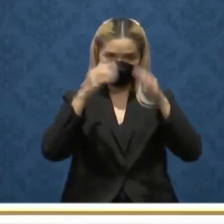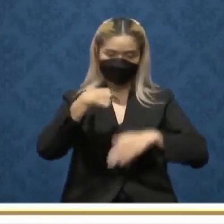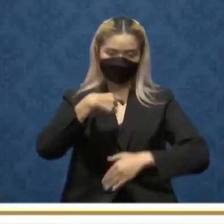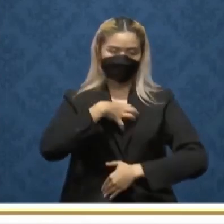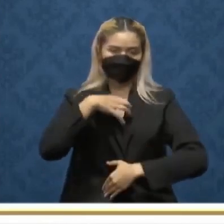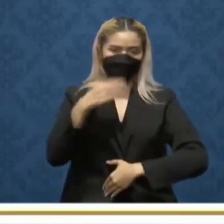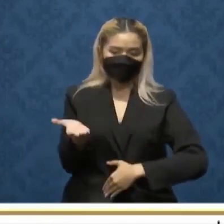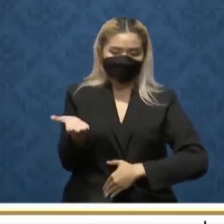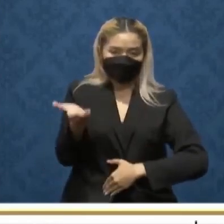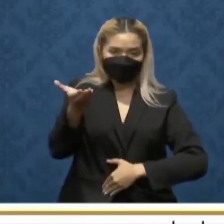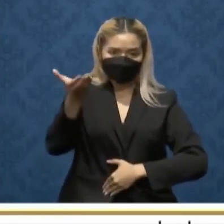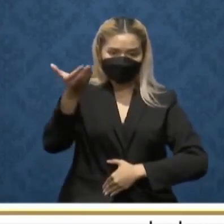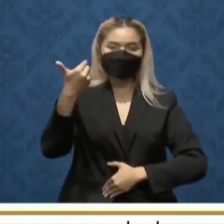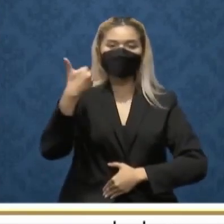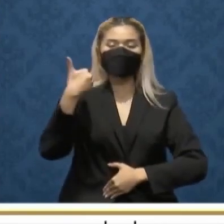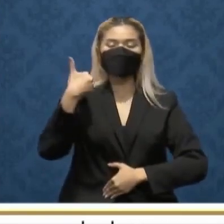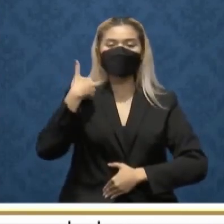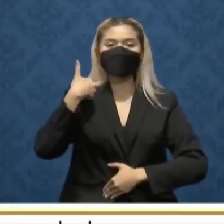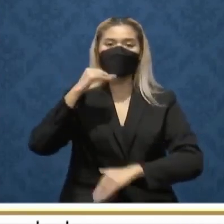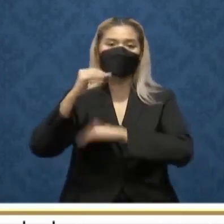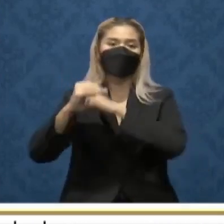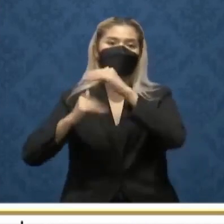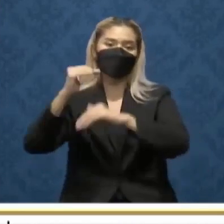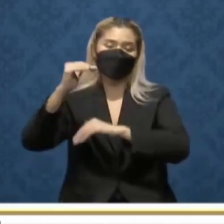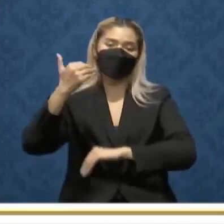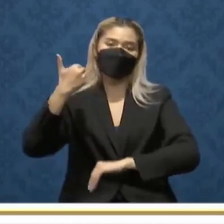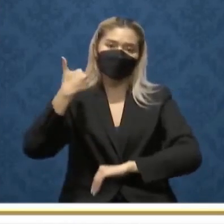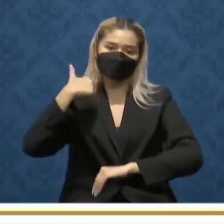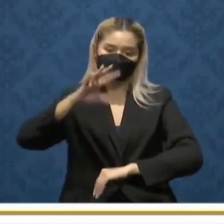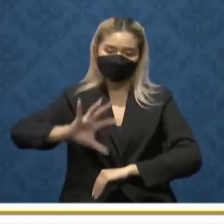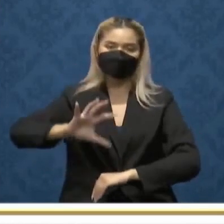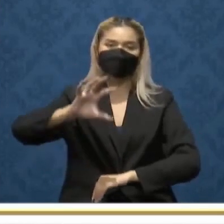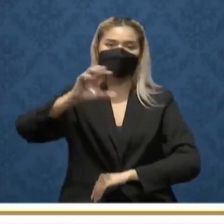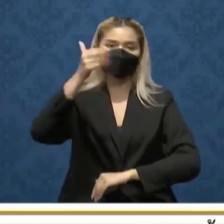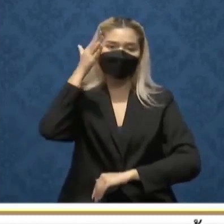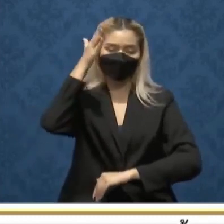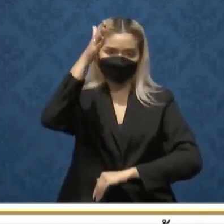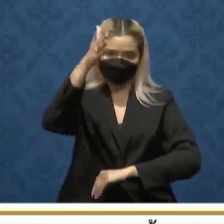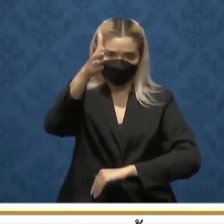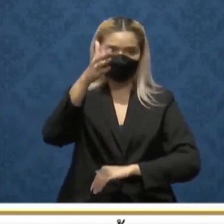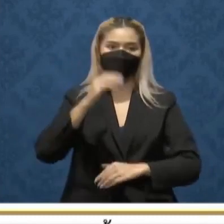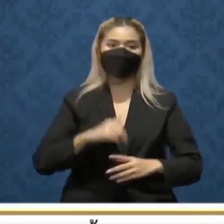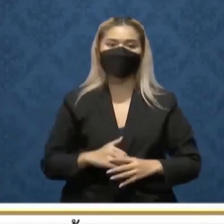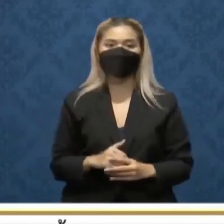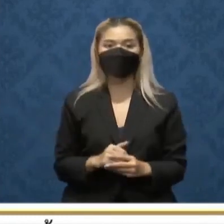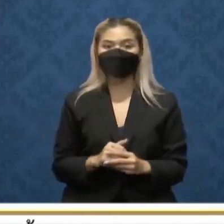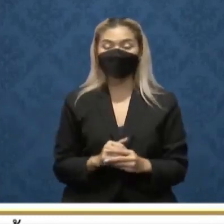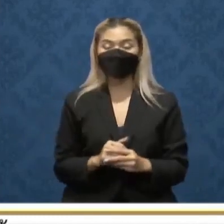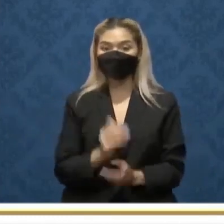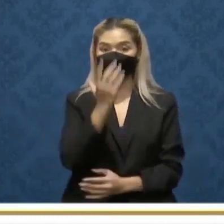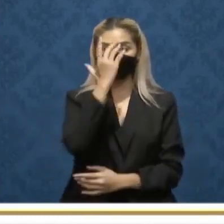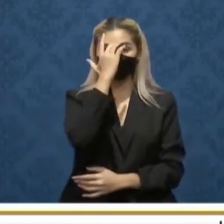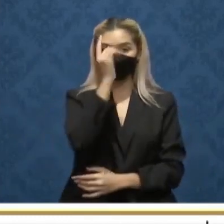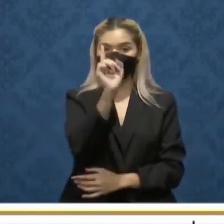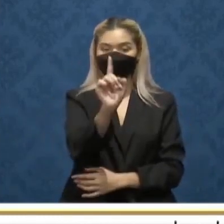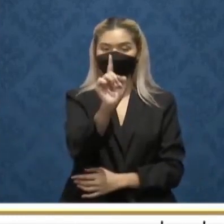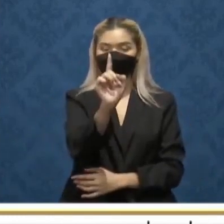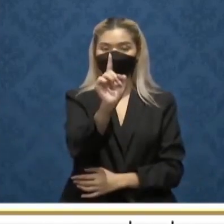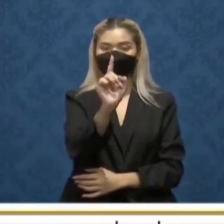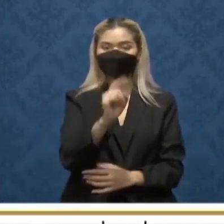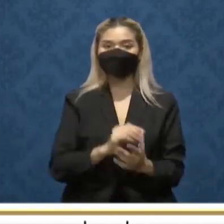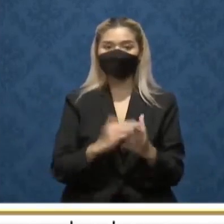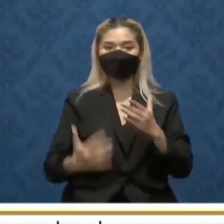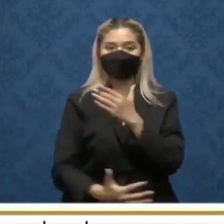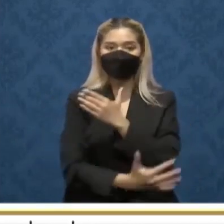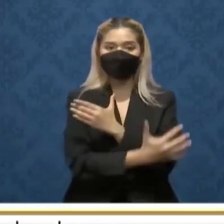กภาคส่วนองคาพยพของรัฐสภาให้ดีขึ้นได้เพราะฉะนั้นนะครับในโอกา